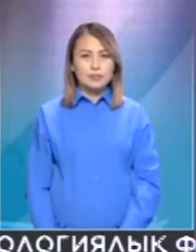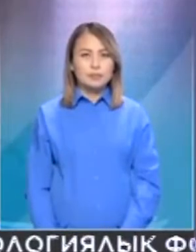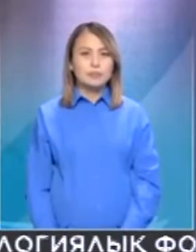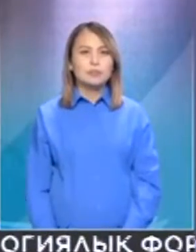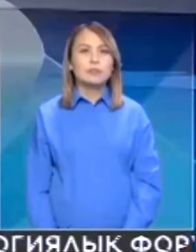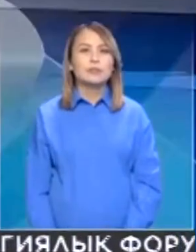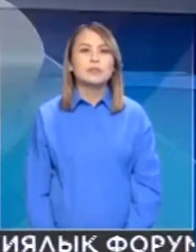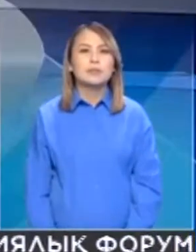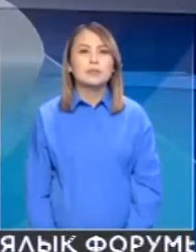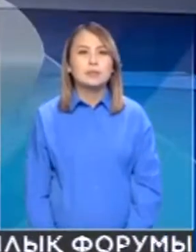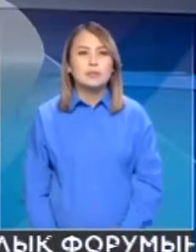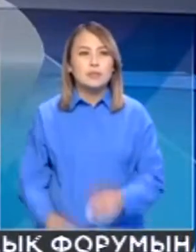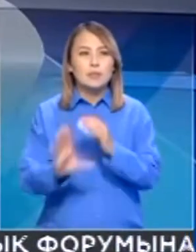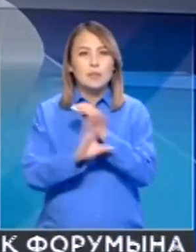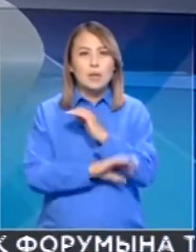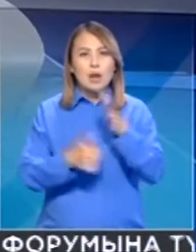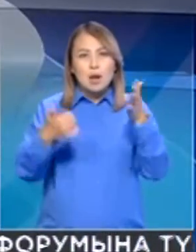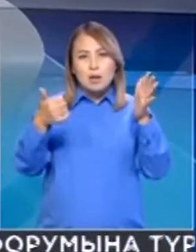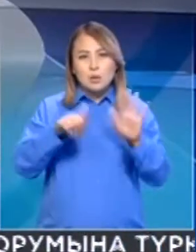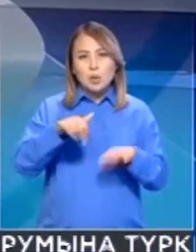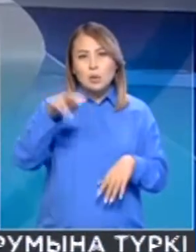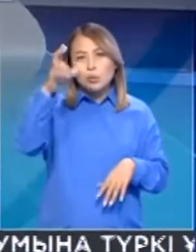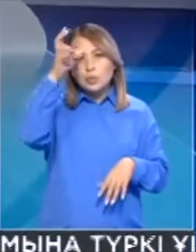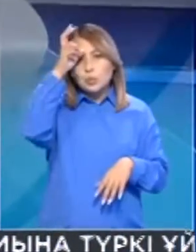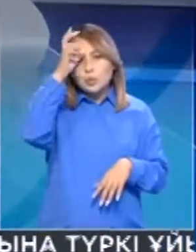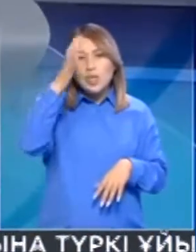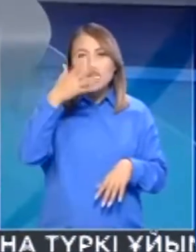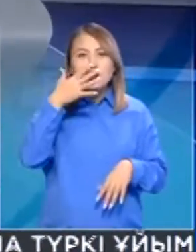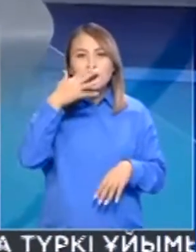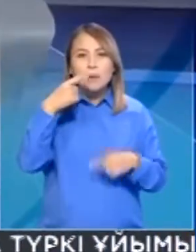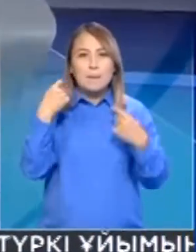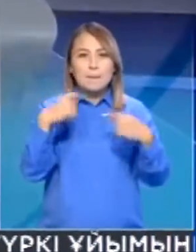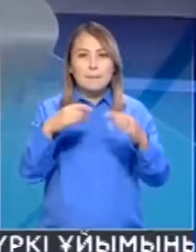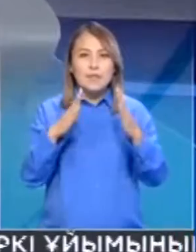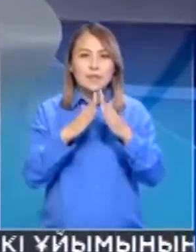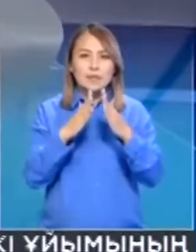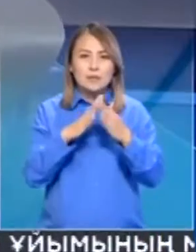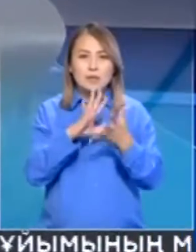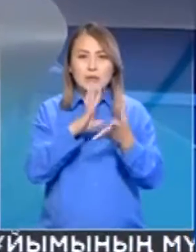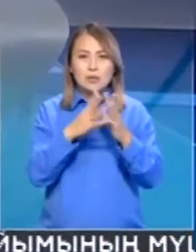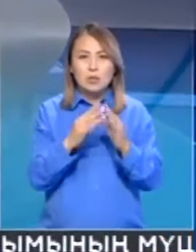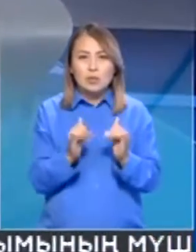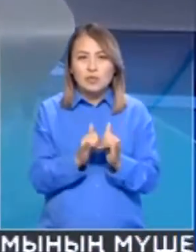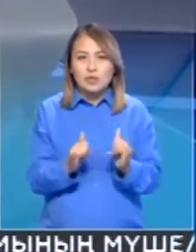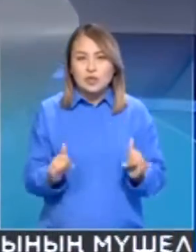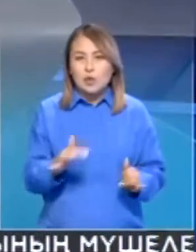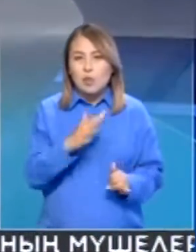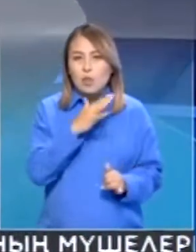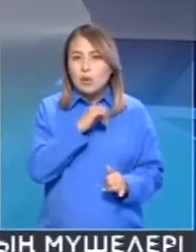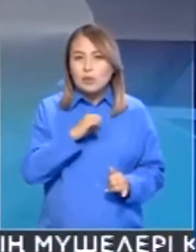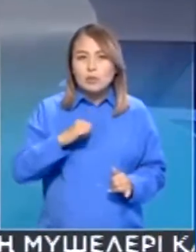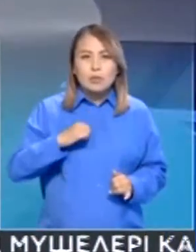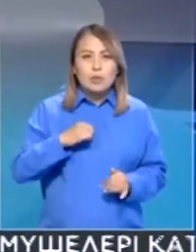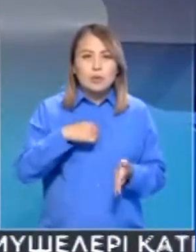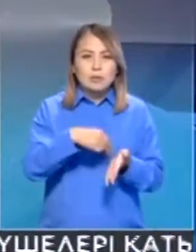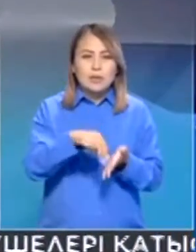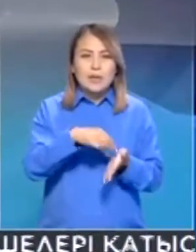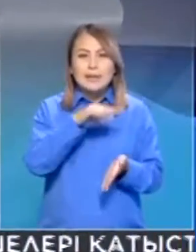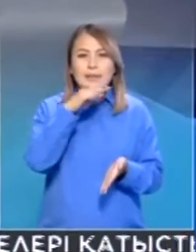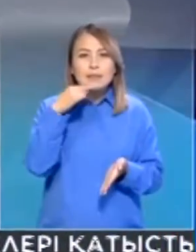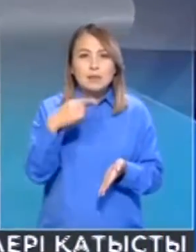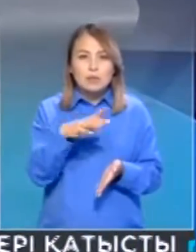бар. Соңғы 6 айда Түркияда шетелдіктерге сатылған баспаналар саны артқан. Ең көп пәтер алғандар